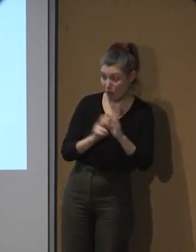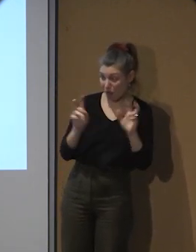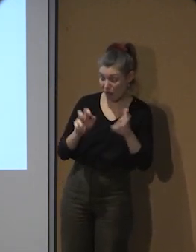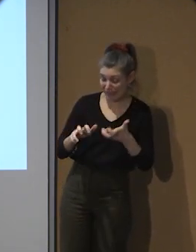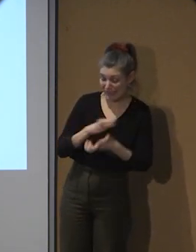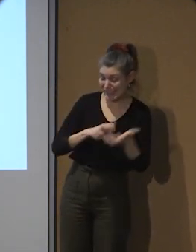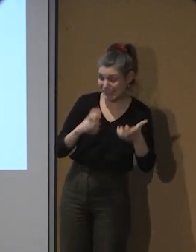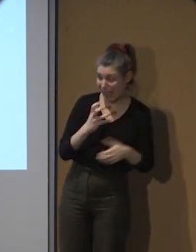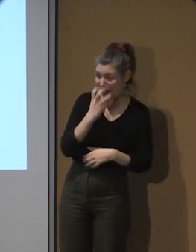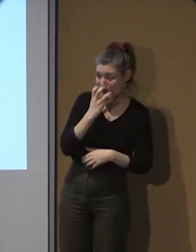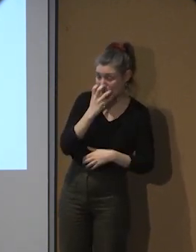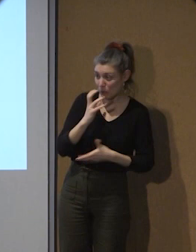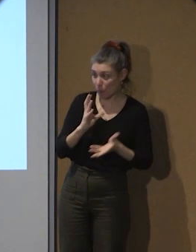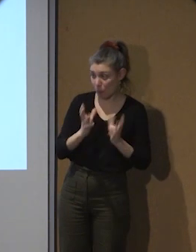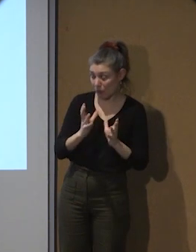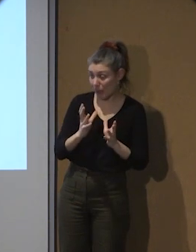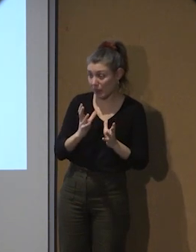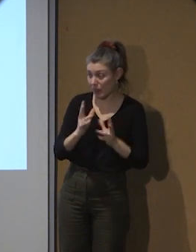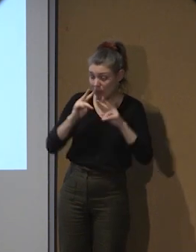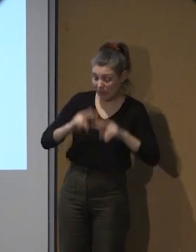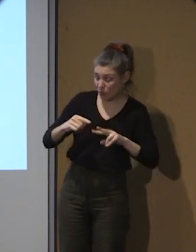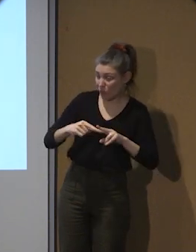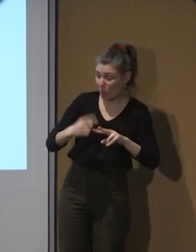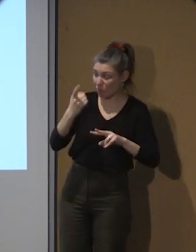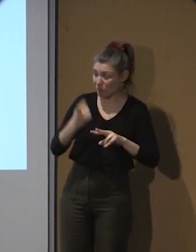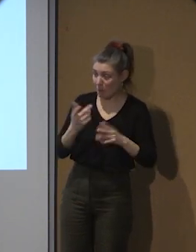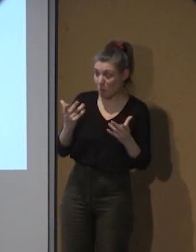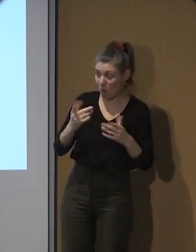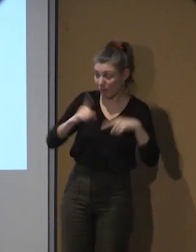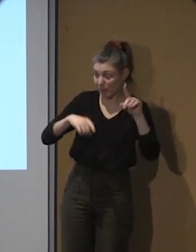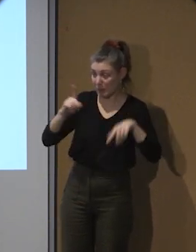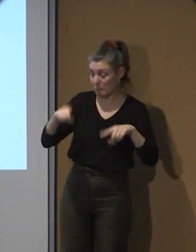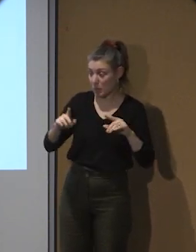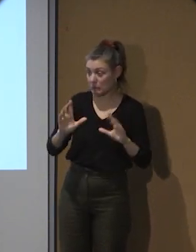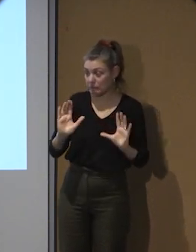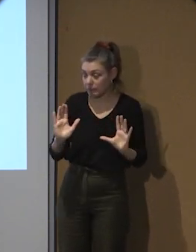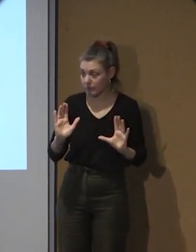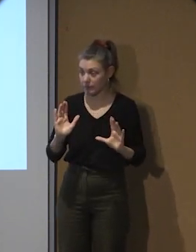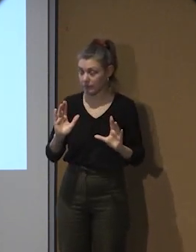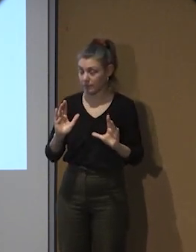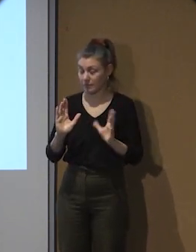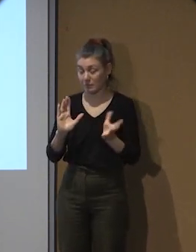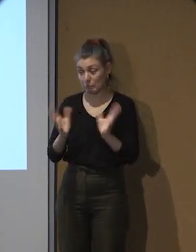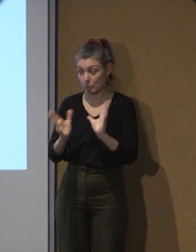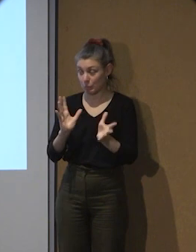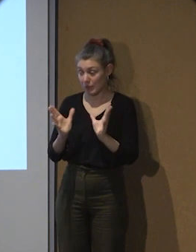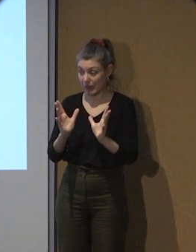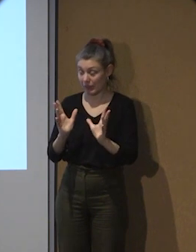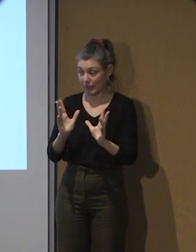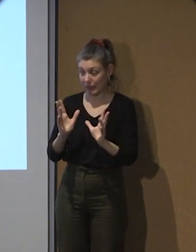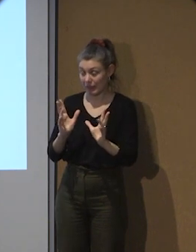les essoufflements ont diverses étiologies, diverses causes. Donc, c'est peut-être pas lié à une poussée